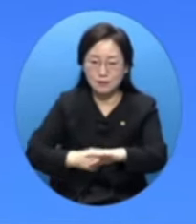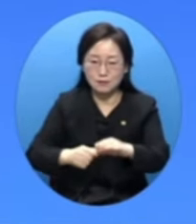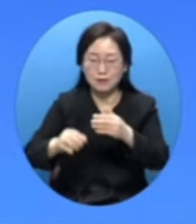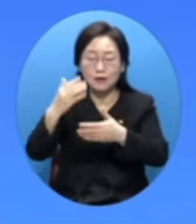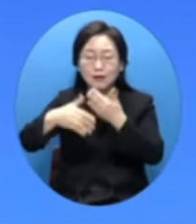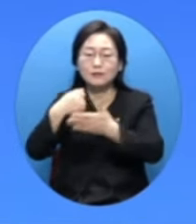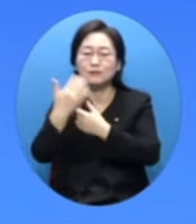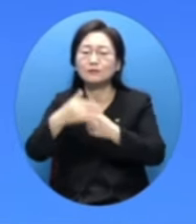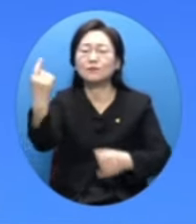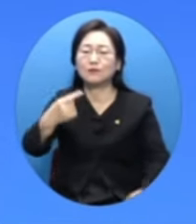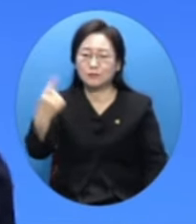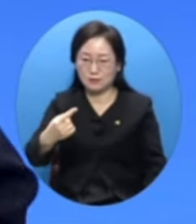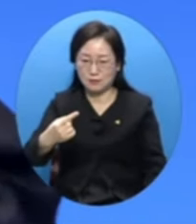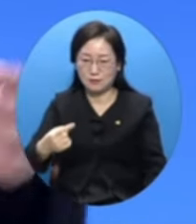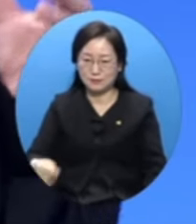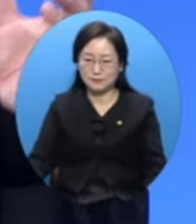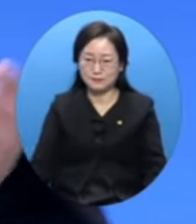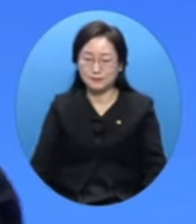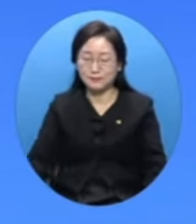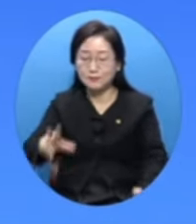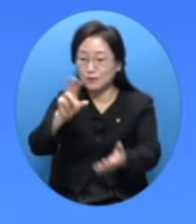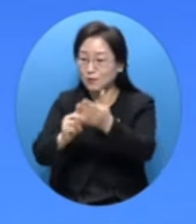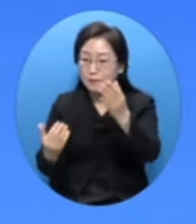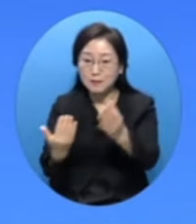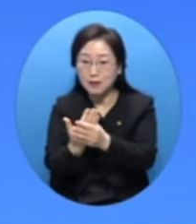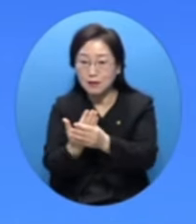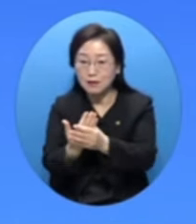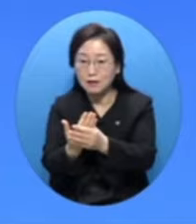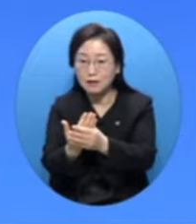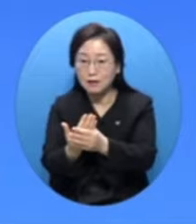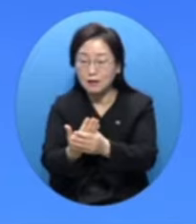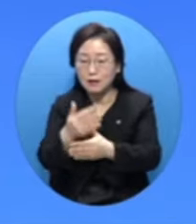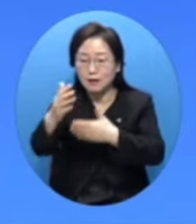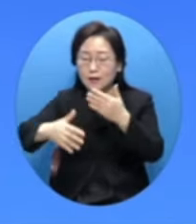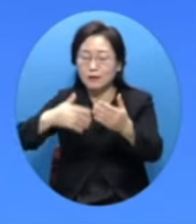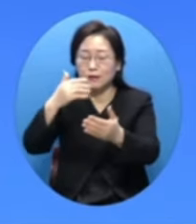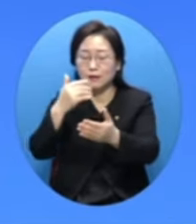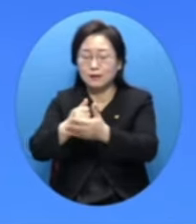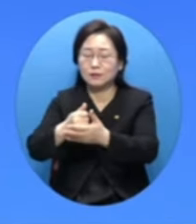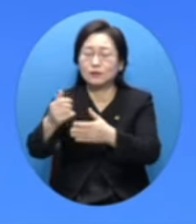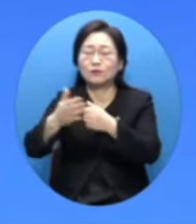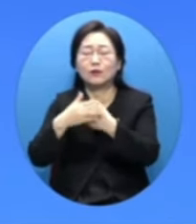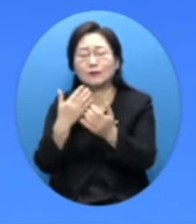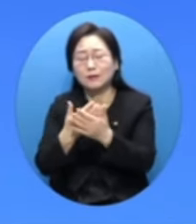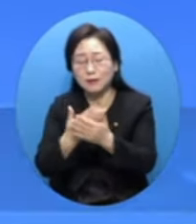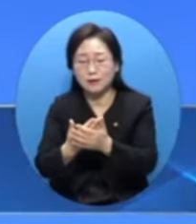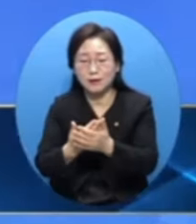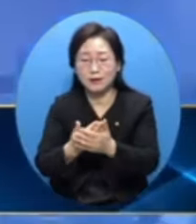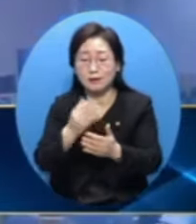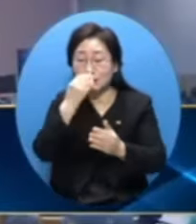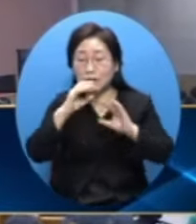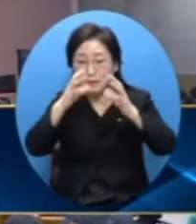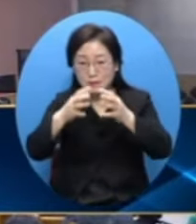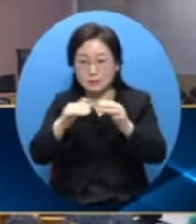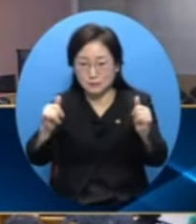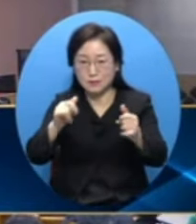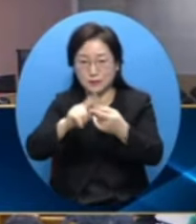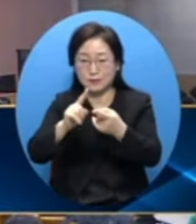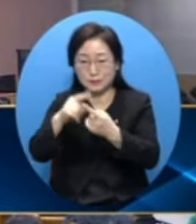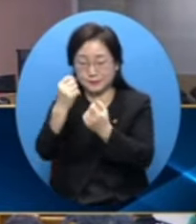임하게 되는 것입니다. 이렇던 문제가 생겨났을 때 저들은 하나님의 도우심을 간구했습니다. 하나님의 도우심을 간구한 유다 백성에